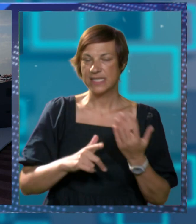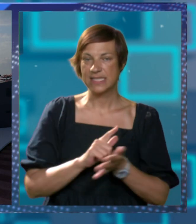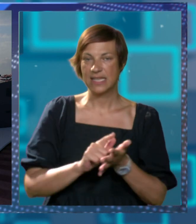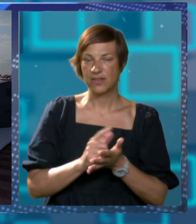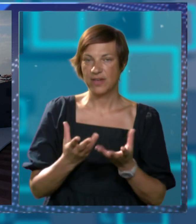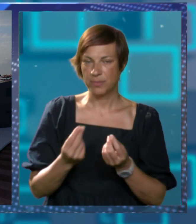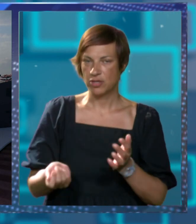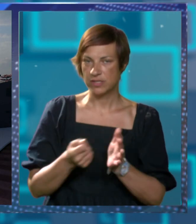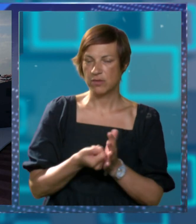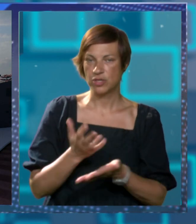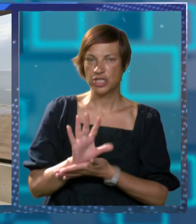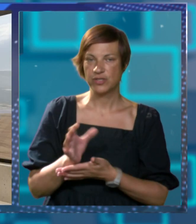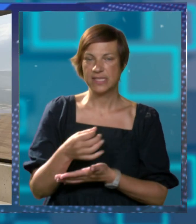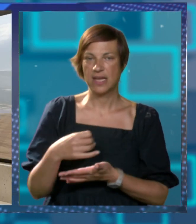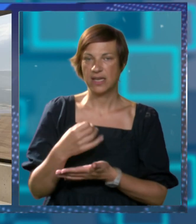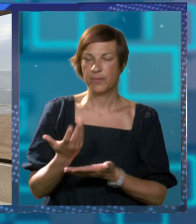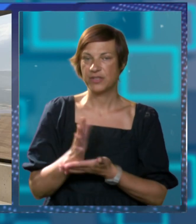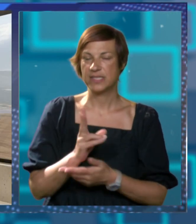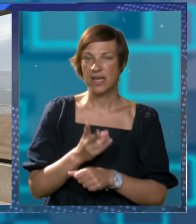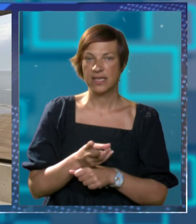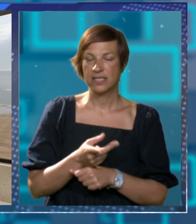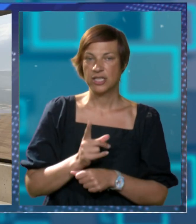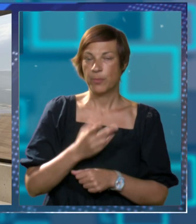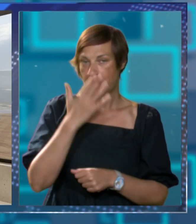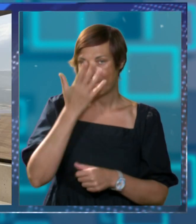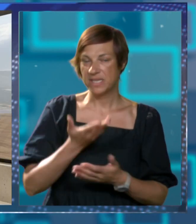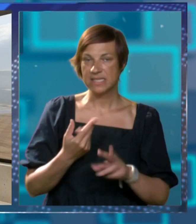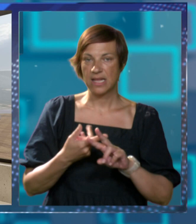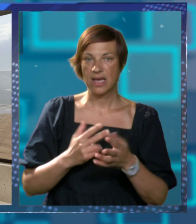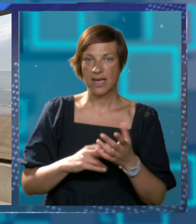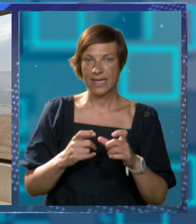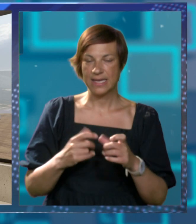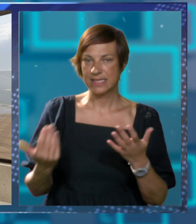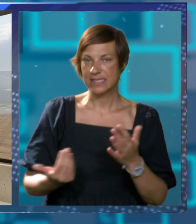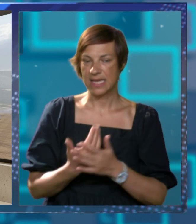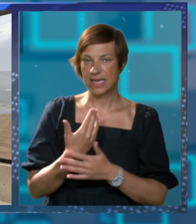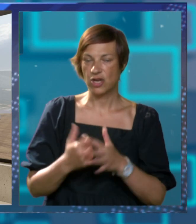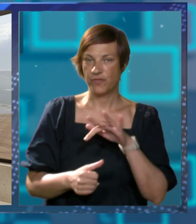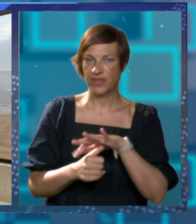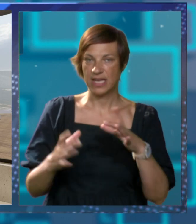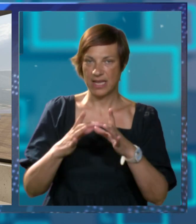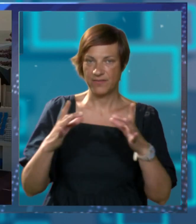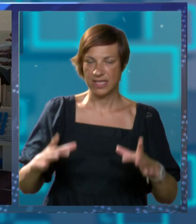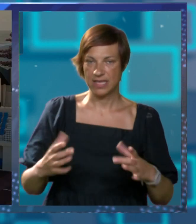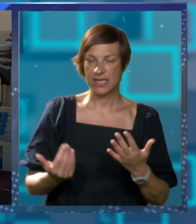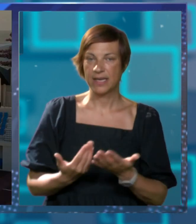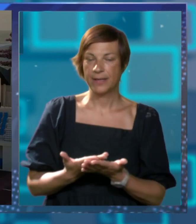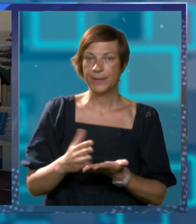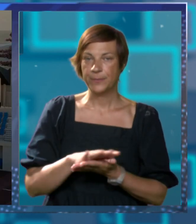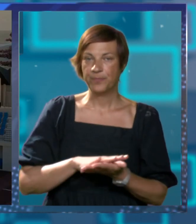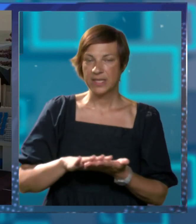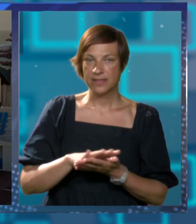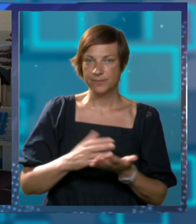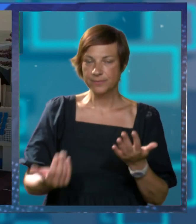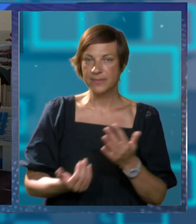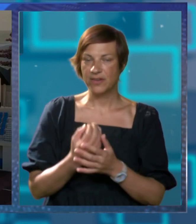vrijeme dosta i uloženo i od strane općine i od strane države, moram priznati, HNS-a, s obzirom da je novi glavni teren je stavljena je,